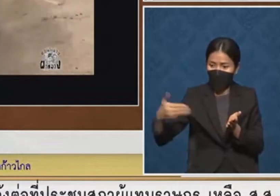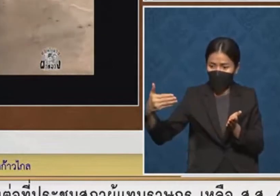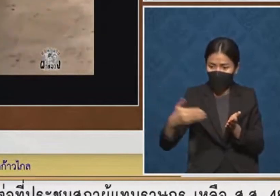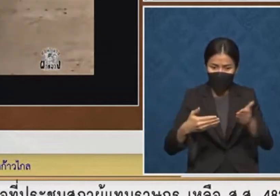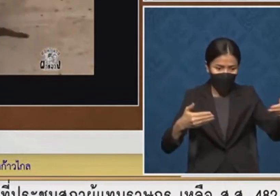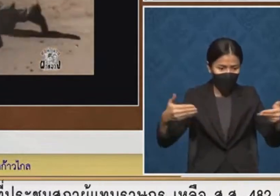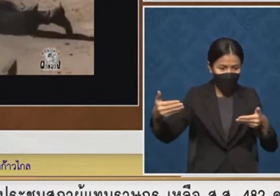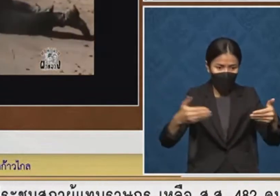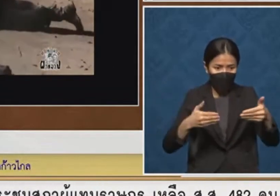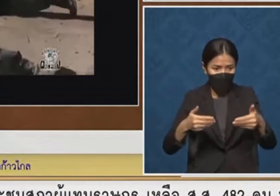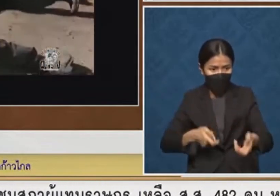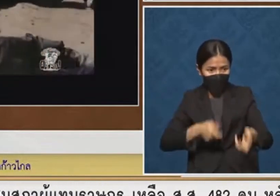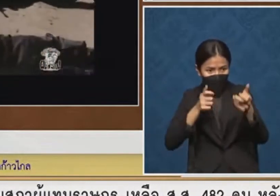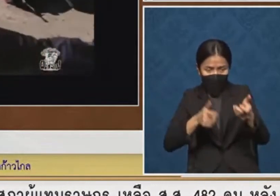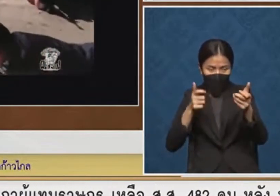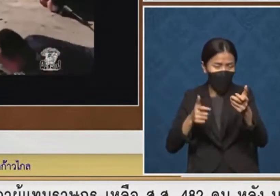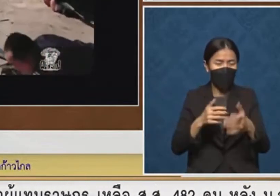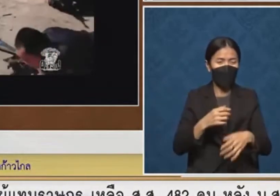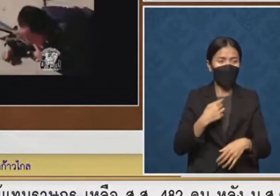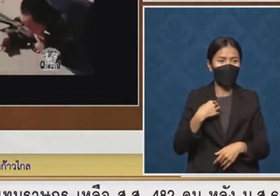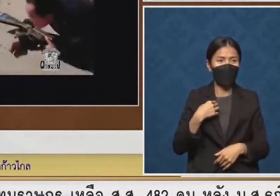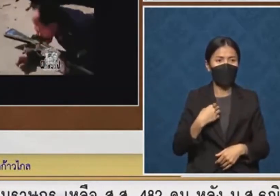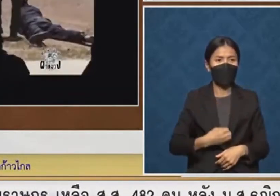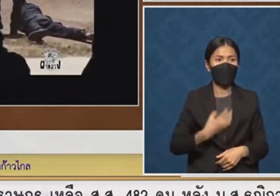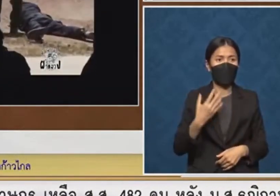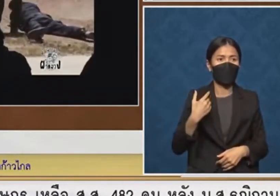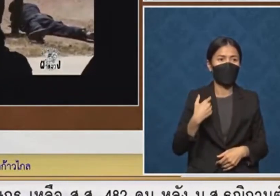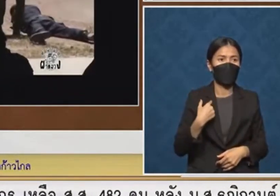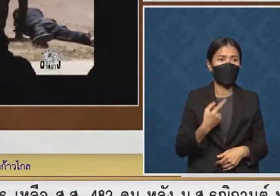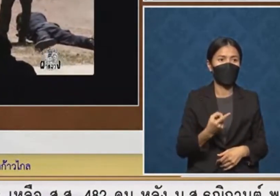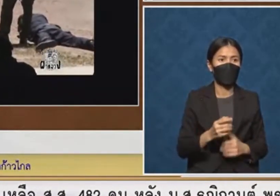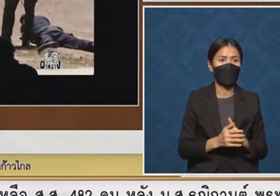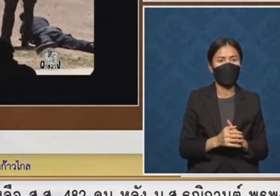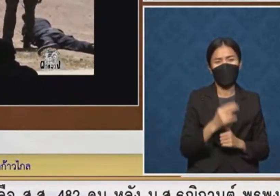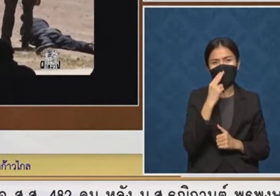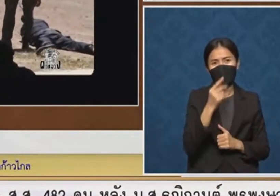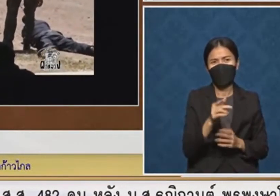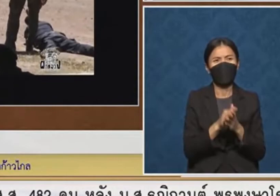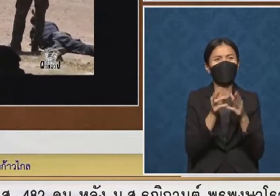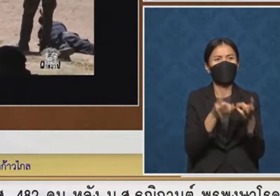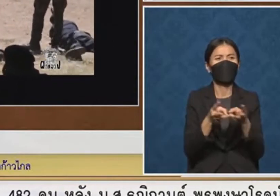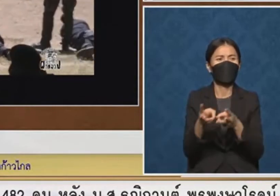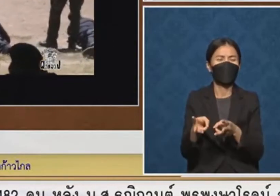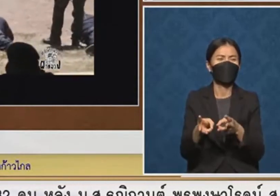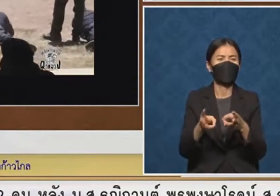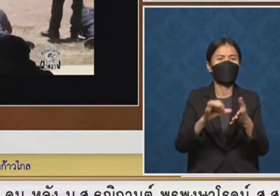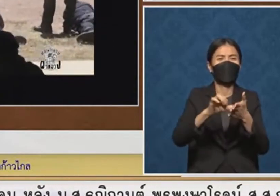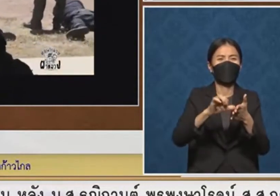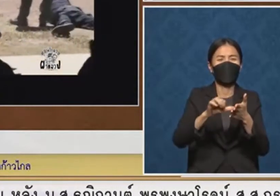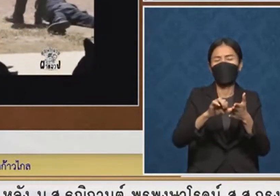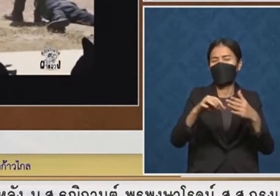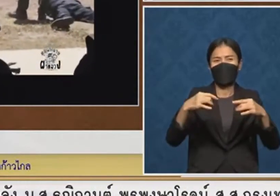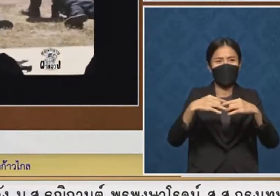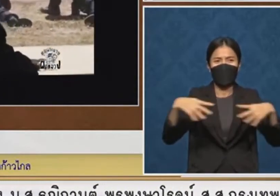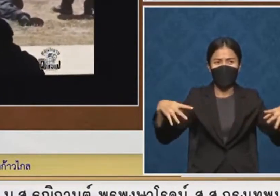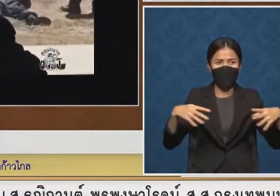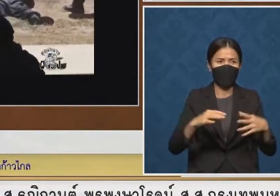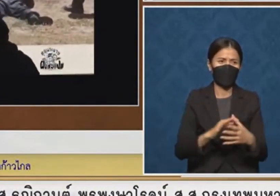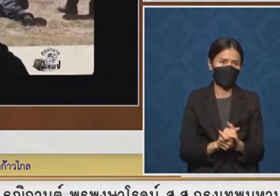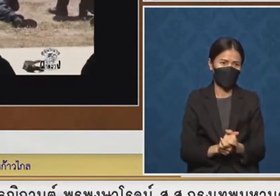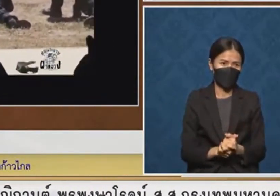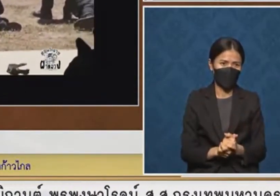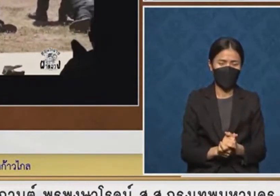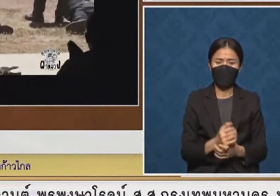่นนไมใช่กจดการปมงคปอะไรท่ปลาไปแล้ท่ก็มาบอกวาเยมัได้ดี